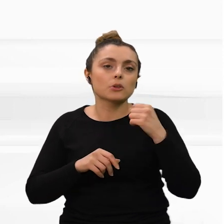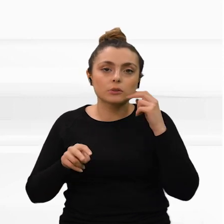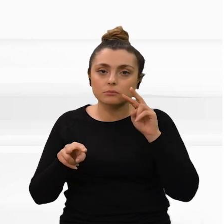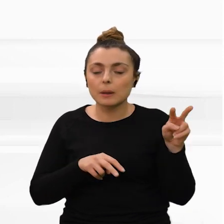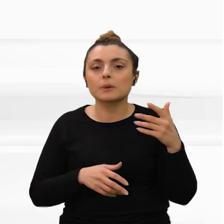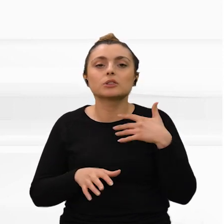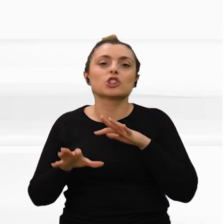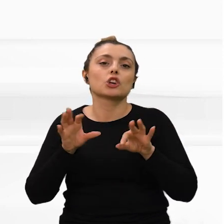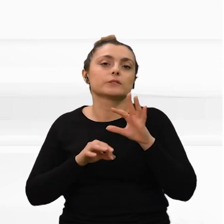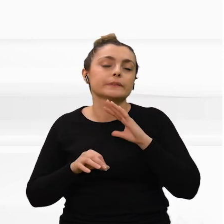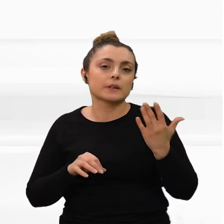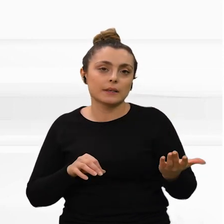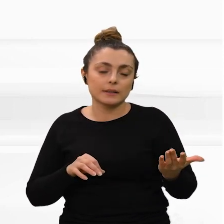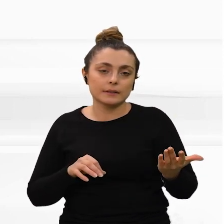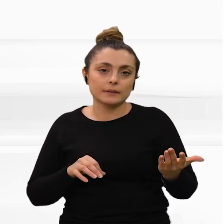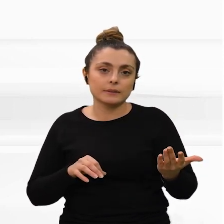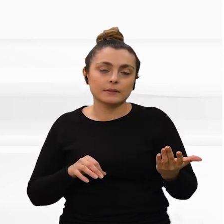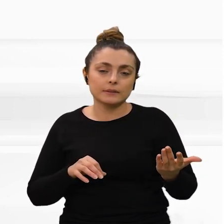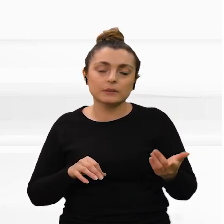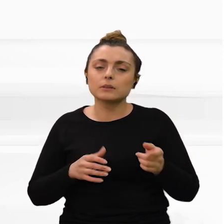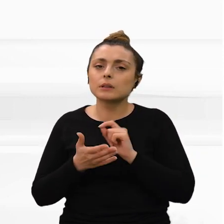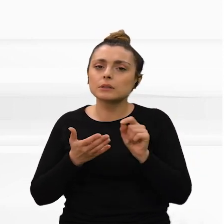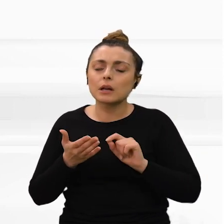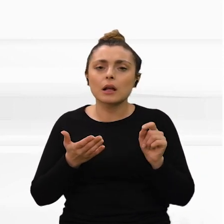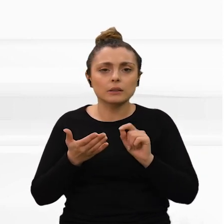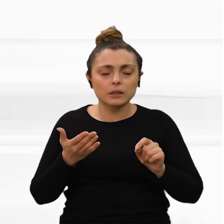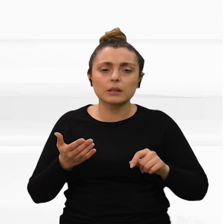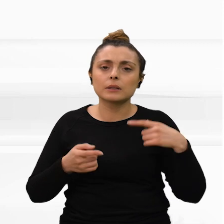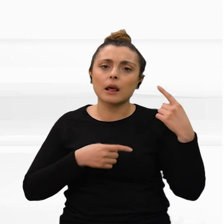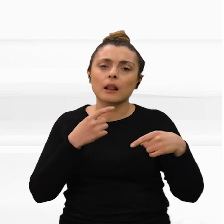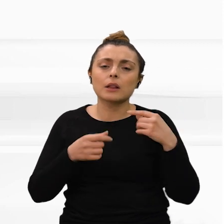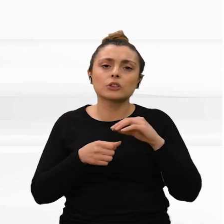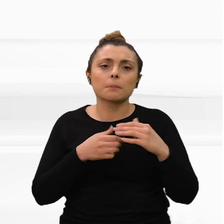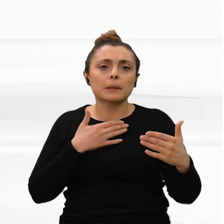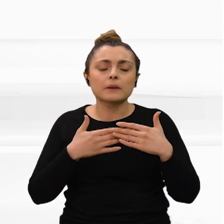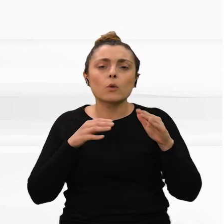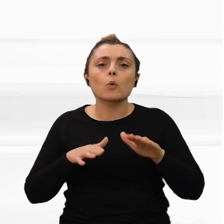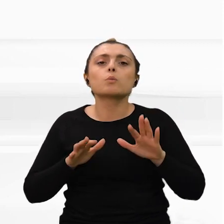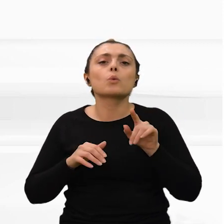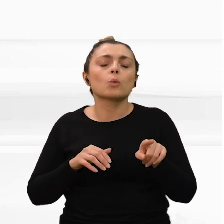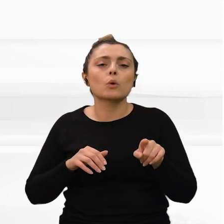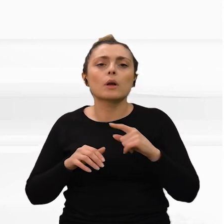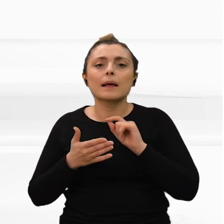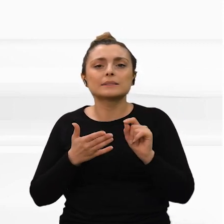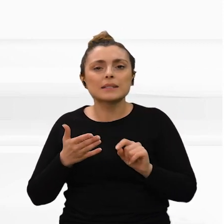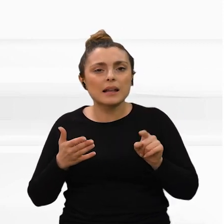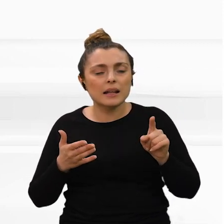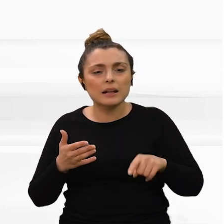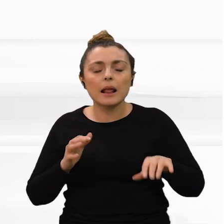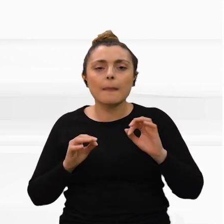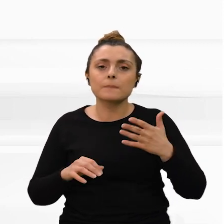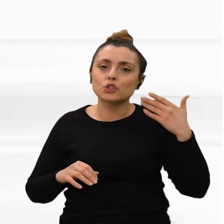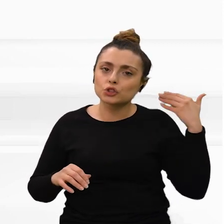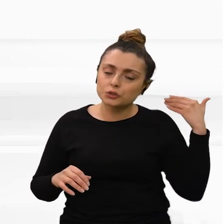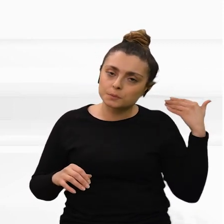pencereden bakmayı tercih ediyor arkadaşlar yazar eserlerinde gelenekle arasına mesafe koymuyor yani eserlerinde